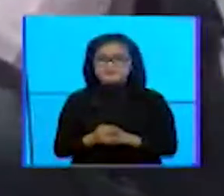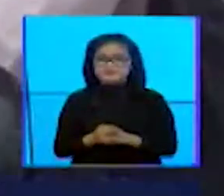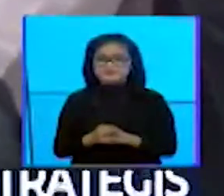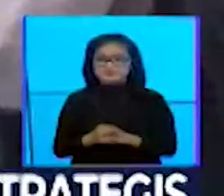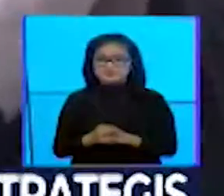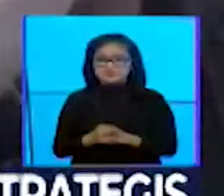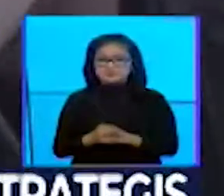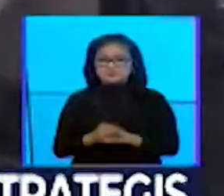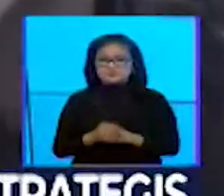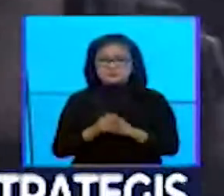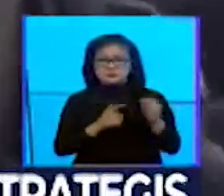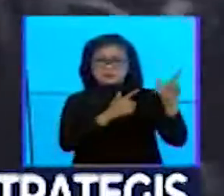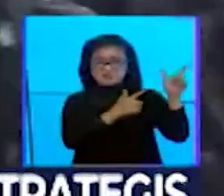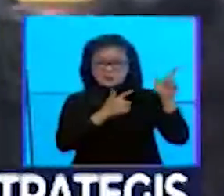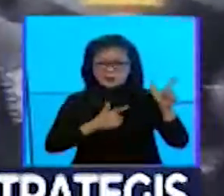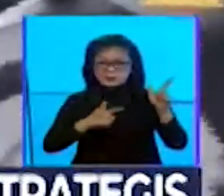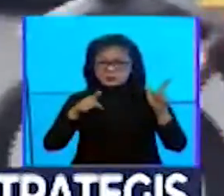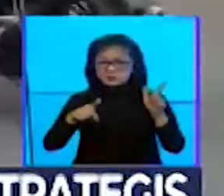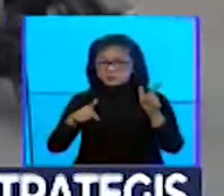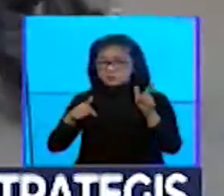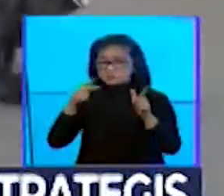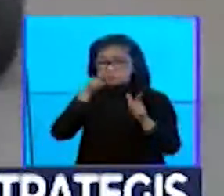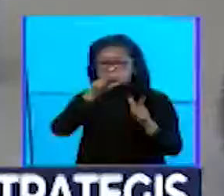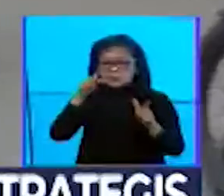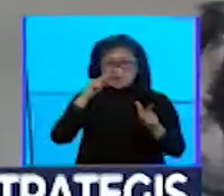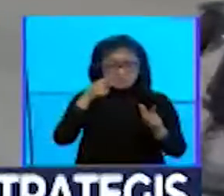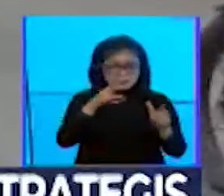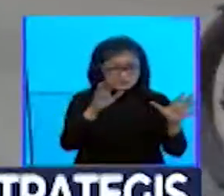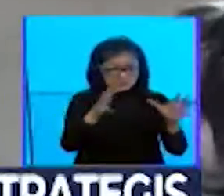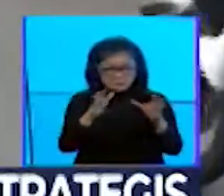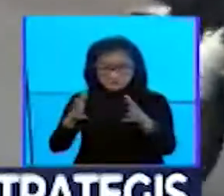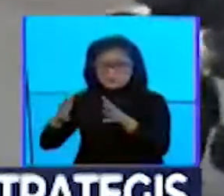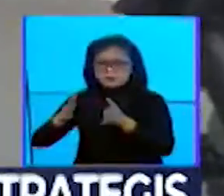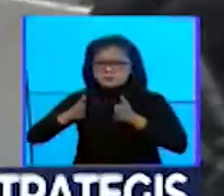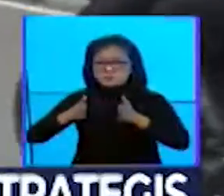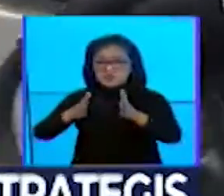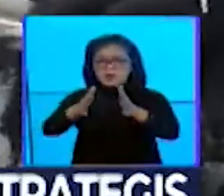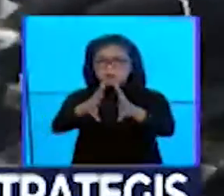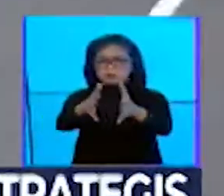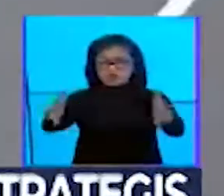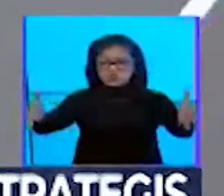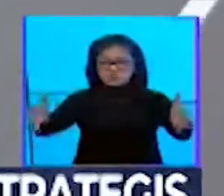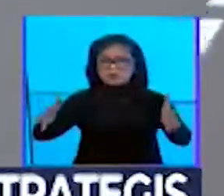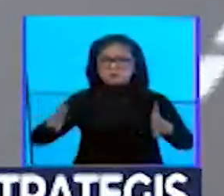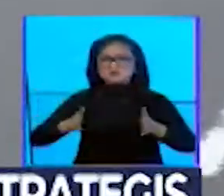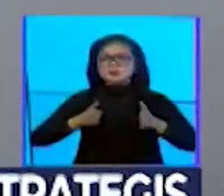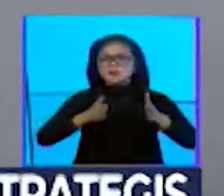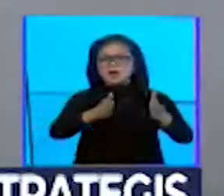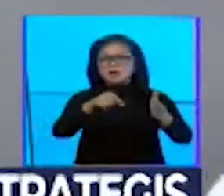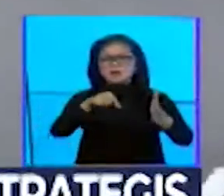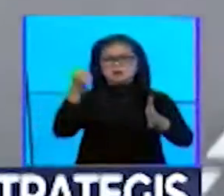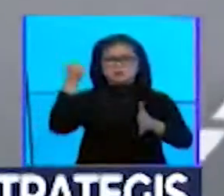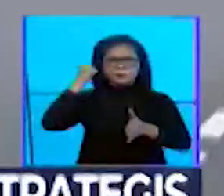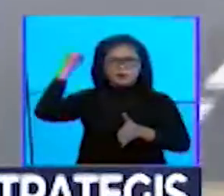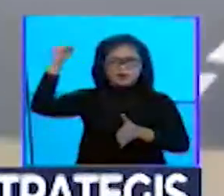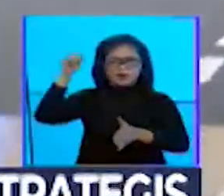Menggunakan senjata lengkap, petugas menyisir sejumlah ruas tol jalan protokol, mulai dari Jalan Medan Merdeka tepat depan Istana Negara, Jalan